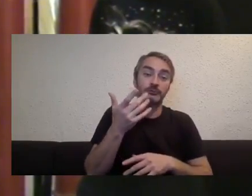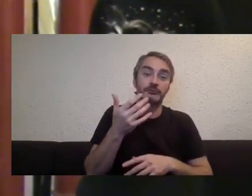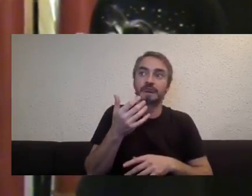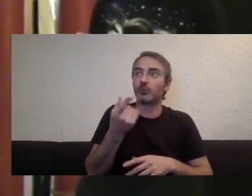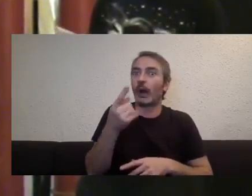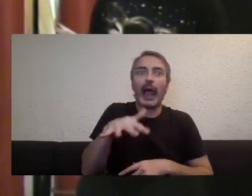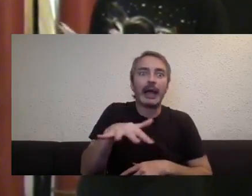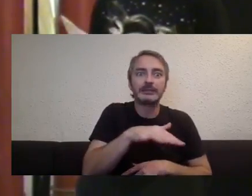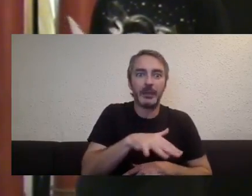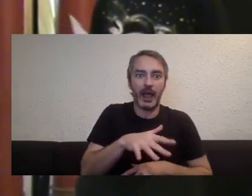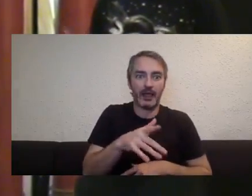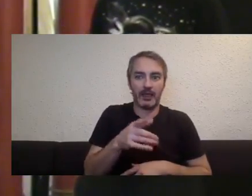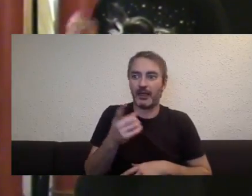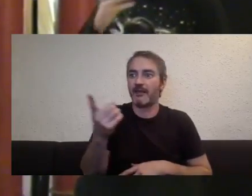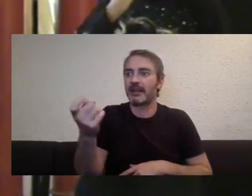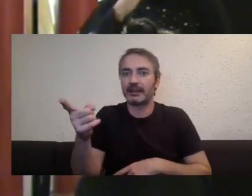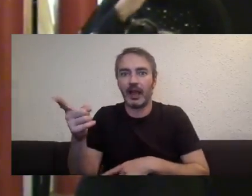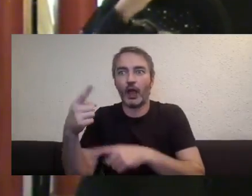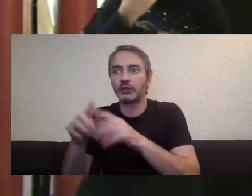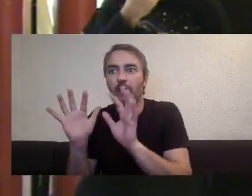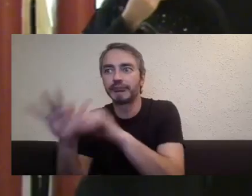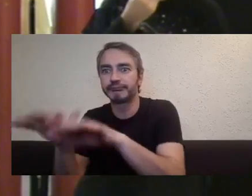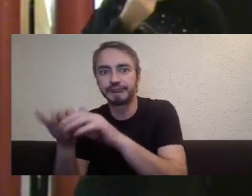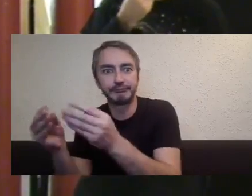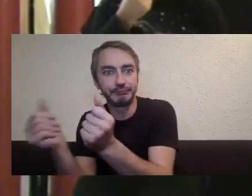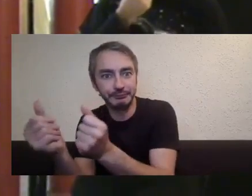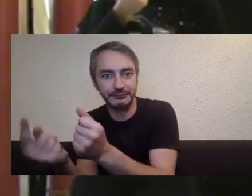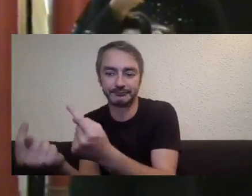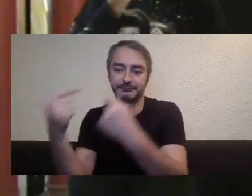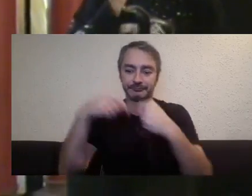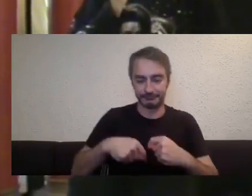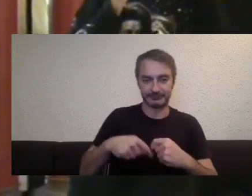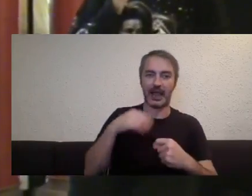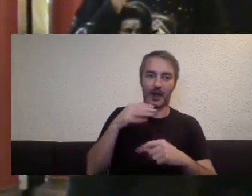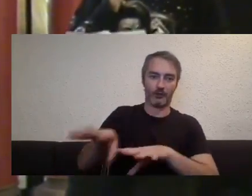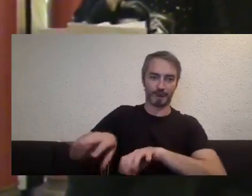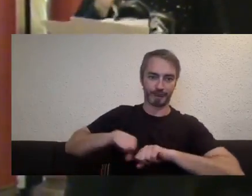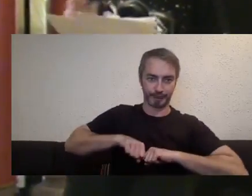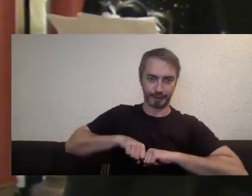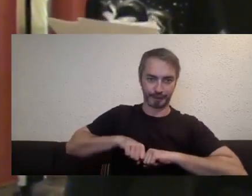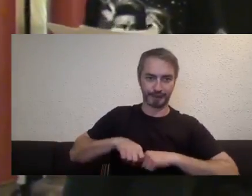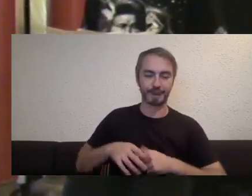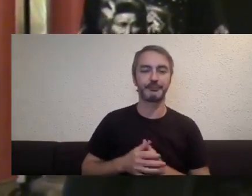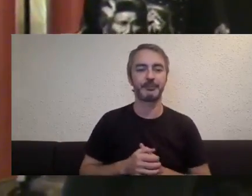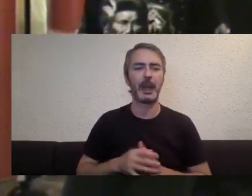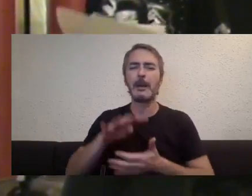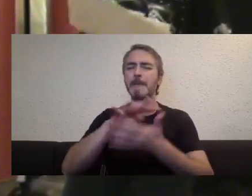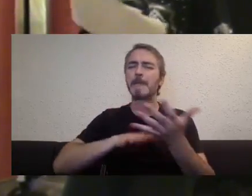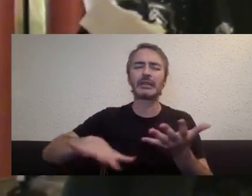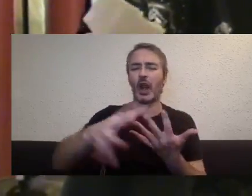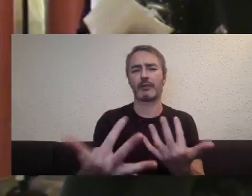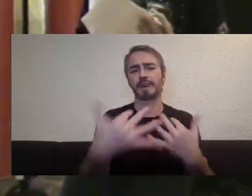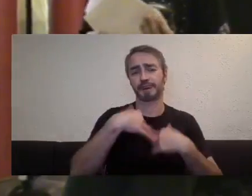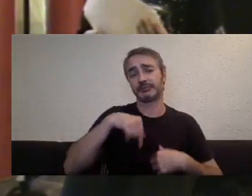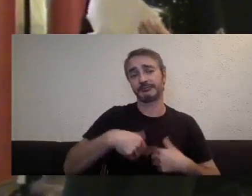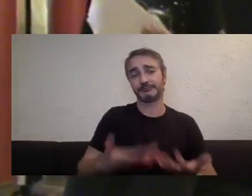per intentar salvar, no?, l'existència d'un espai que pogués seguir encabint aquest tipus d'activitats que aglutinava